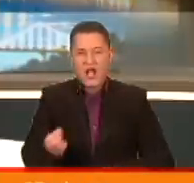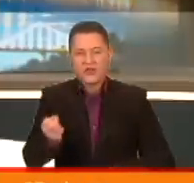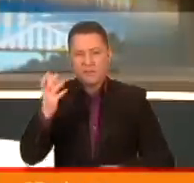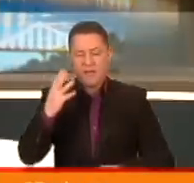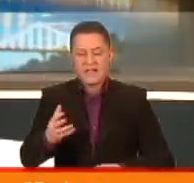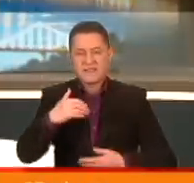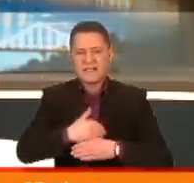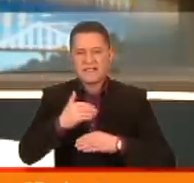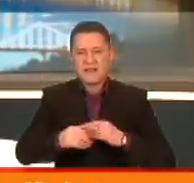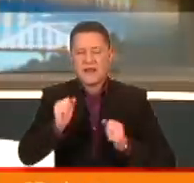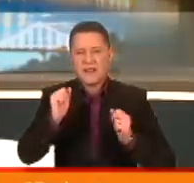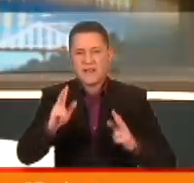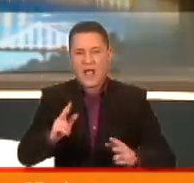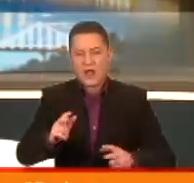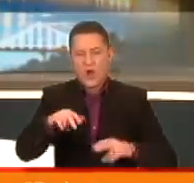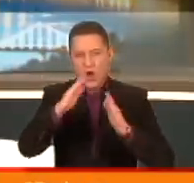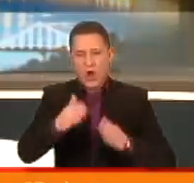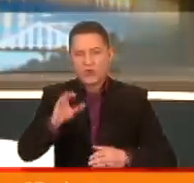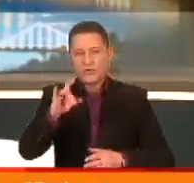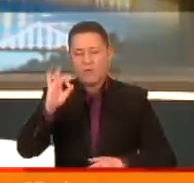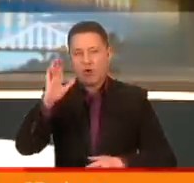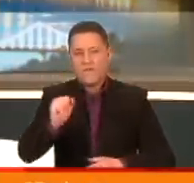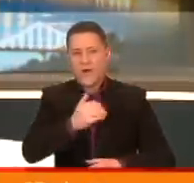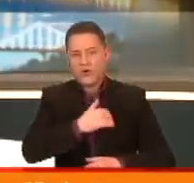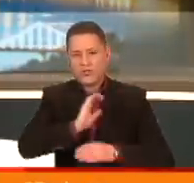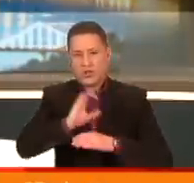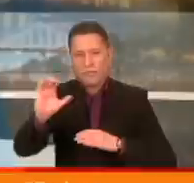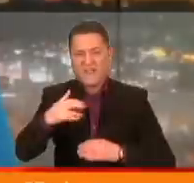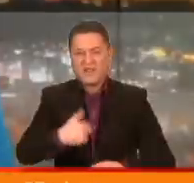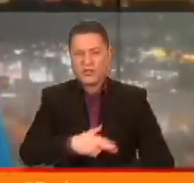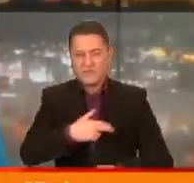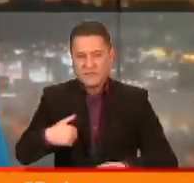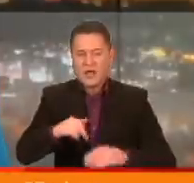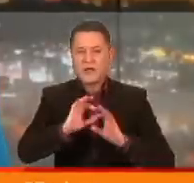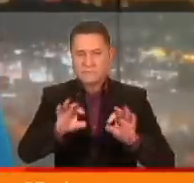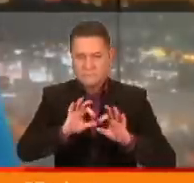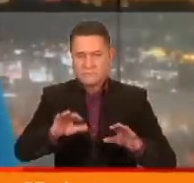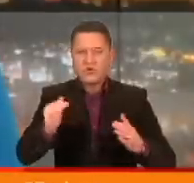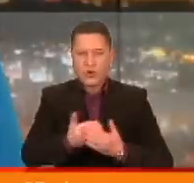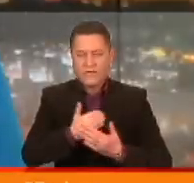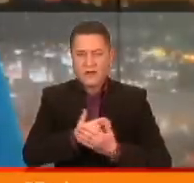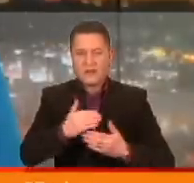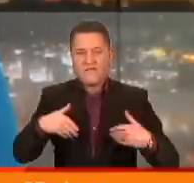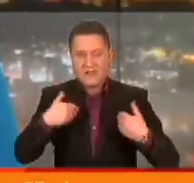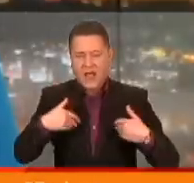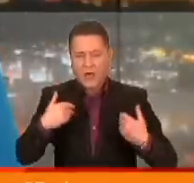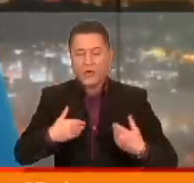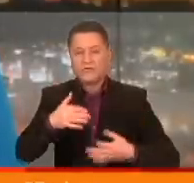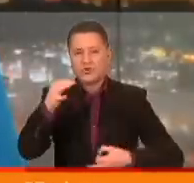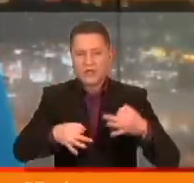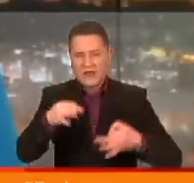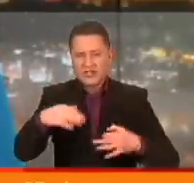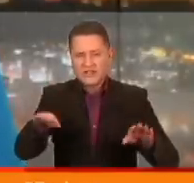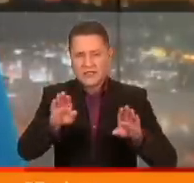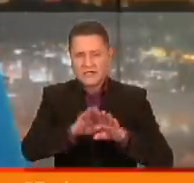Суворова хочуть до Швейцарії відправити? У вікнах докладніше. Вітаю вас. Судилище за зачиненими дверима. У